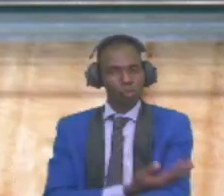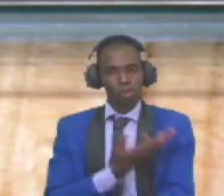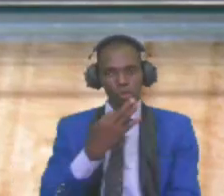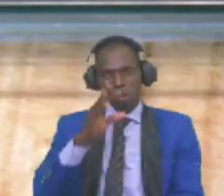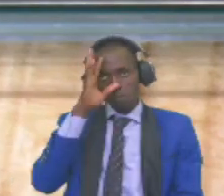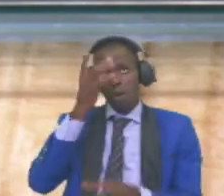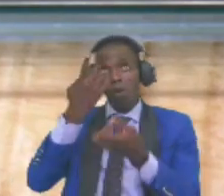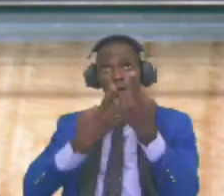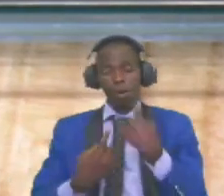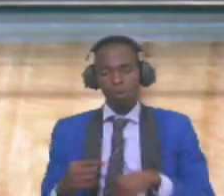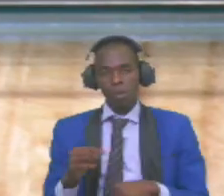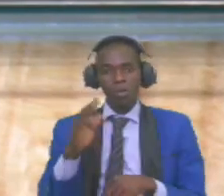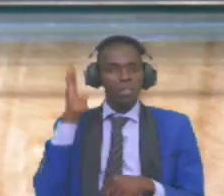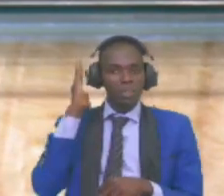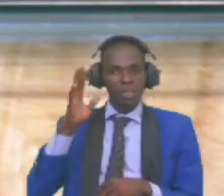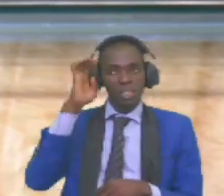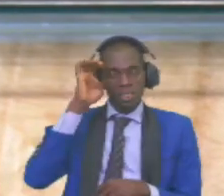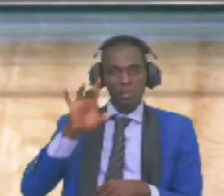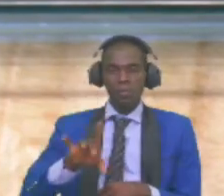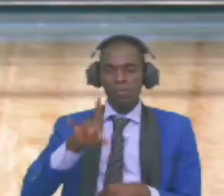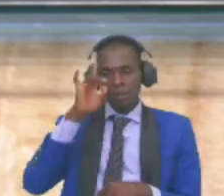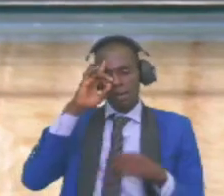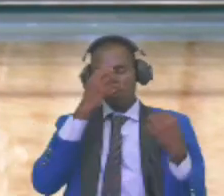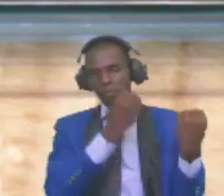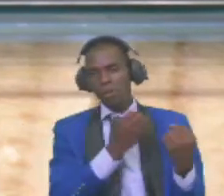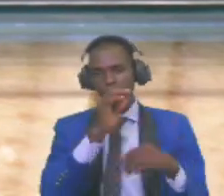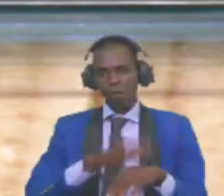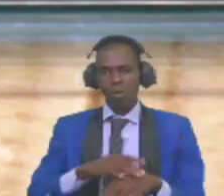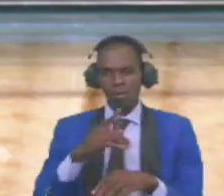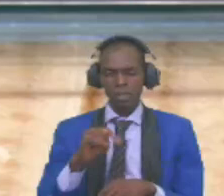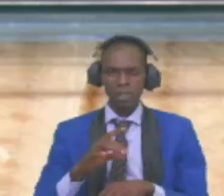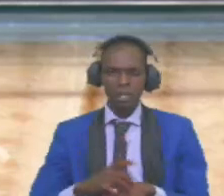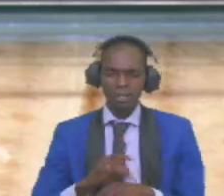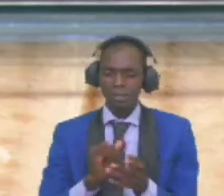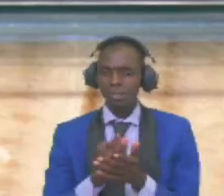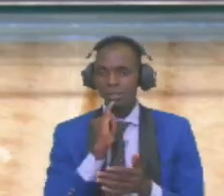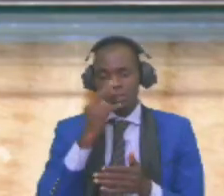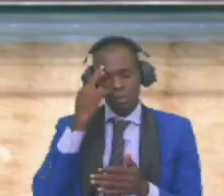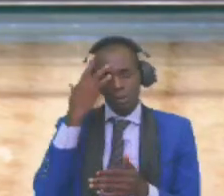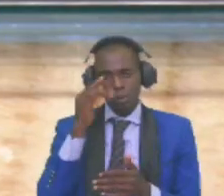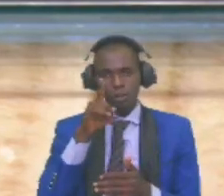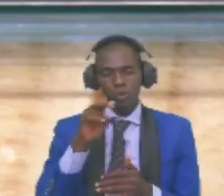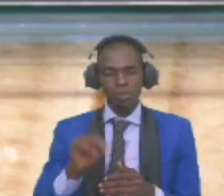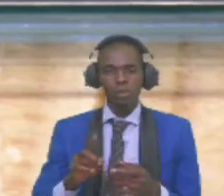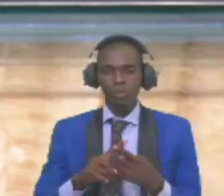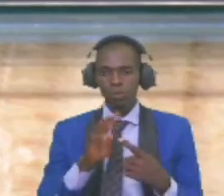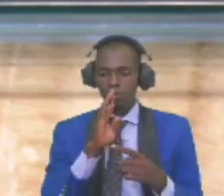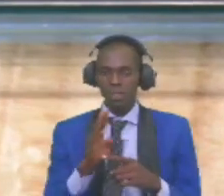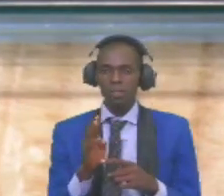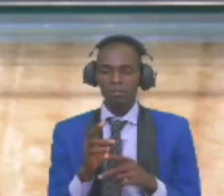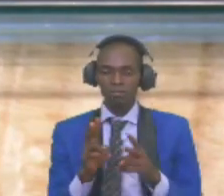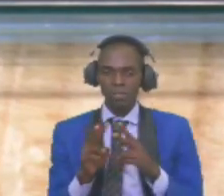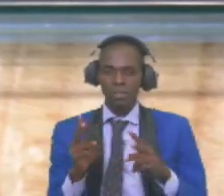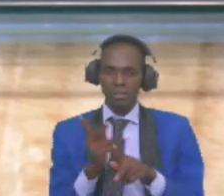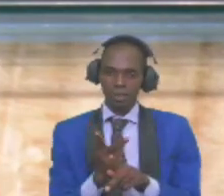viendra reverra-t-il la fois sur la terre c'est pourquoi vous devez prendre vous